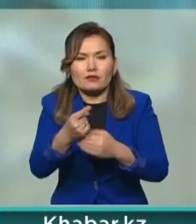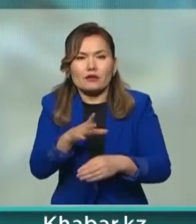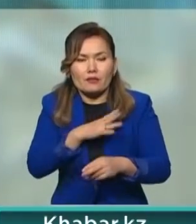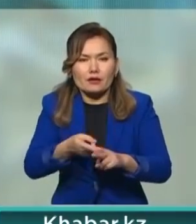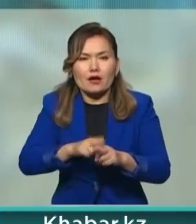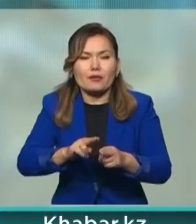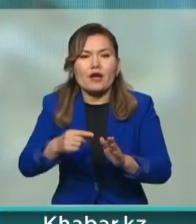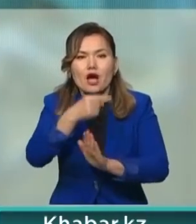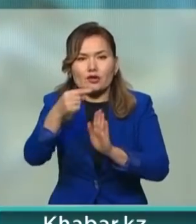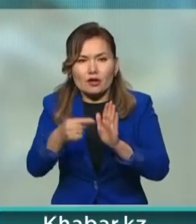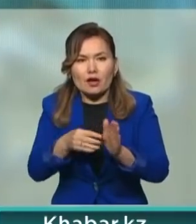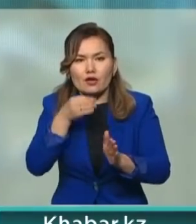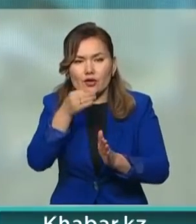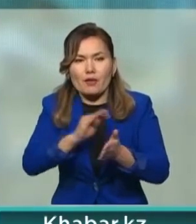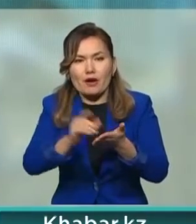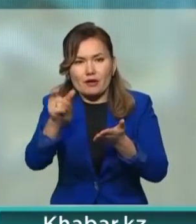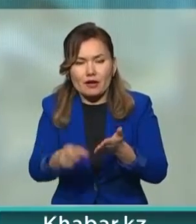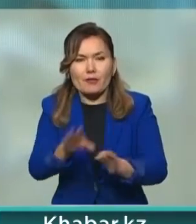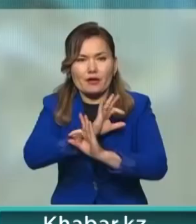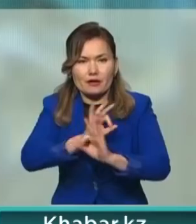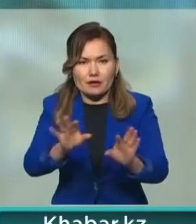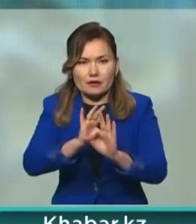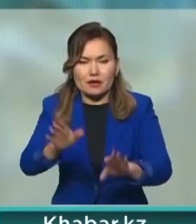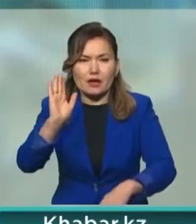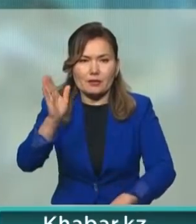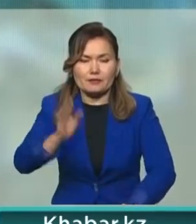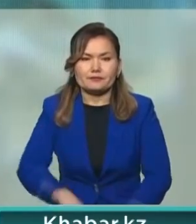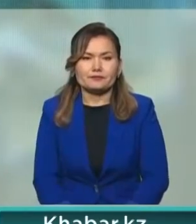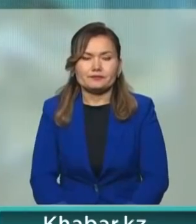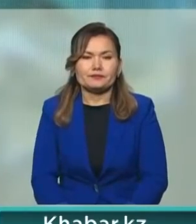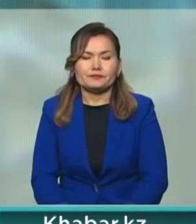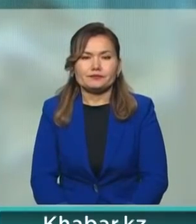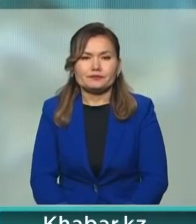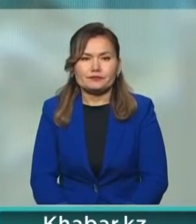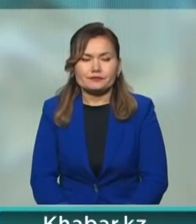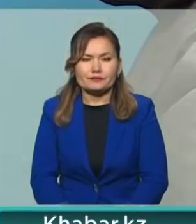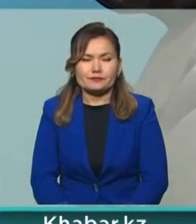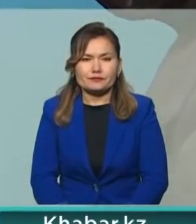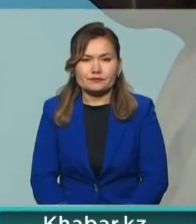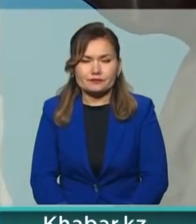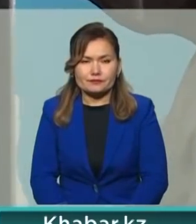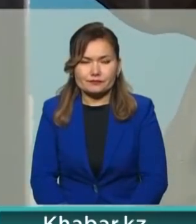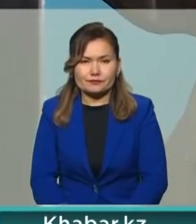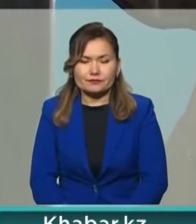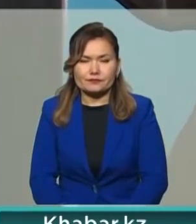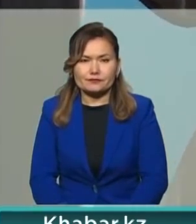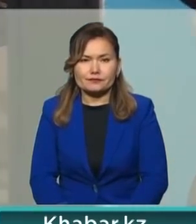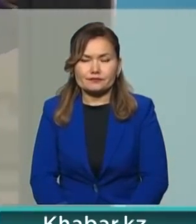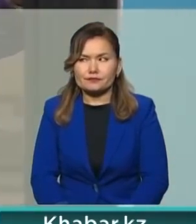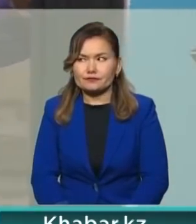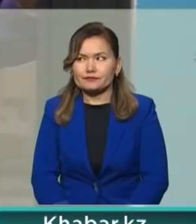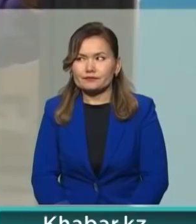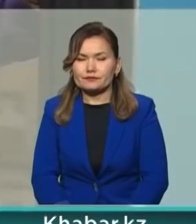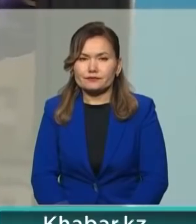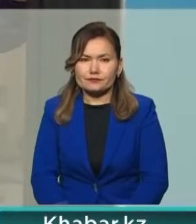Ендеше бұл сұрақтардың жауабын әріптесім Бірлік Берікұлы айтып берсін. Здравствуйте. Здравствуйте. А это у